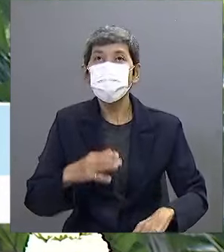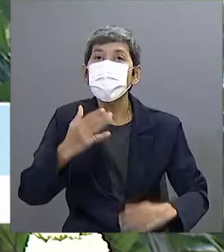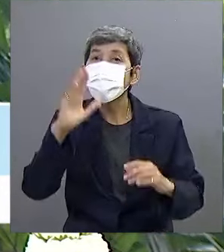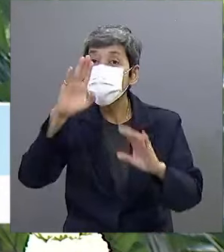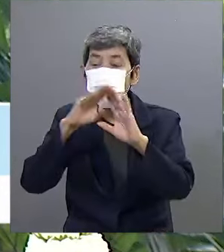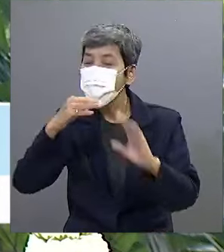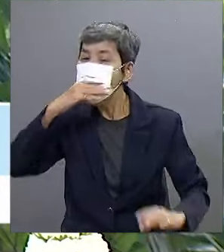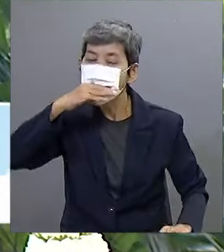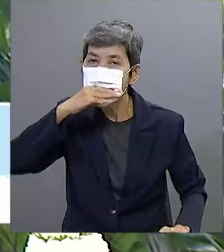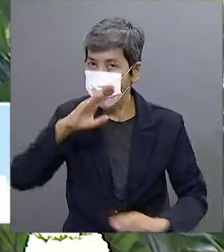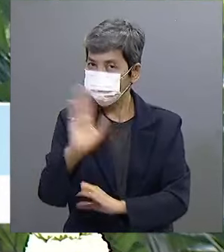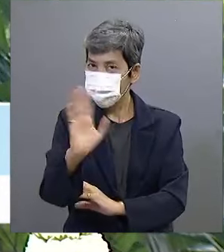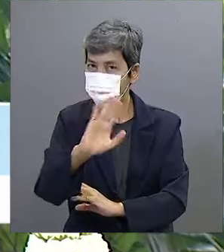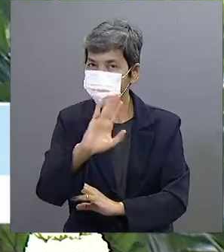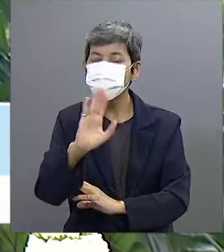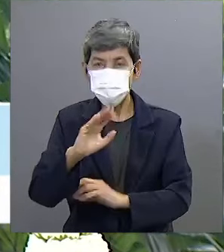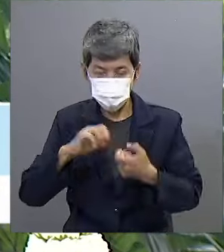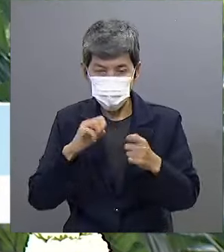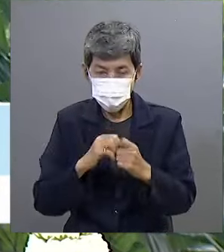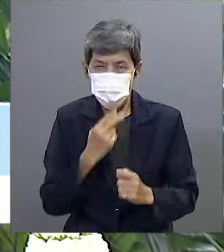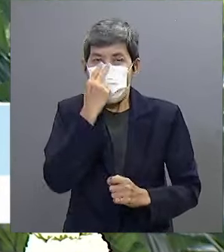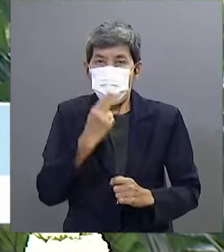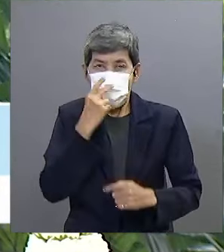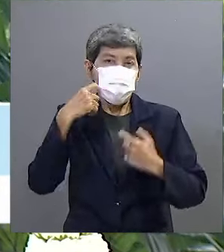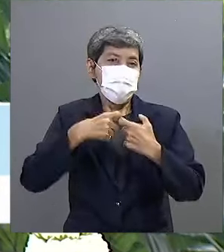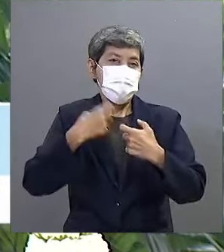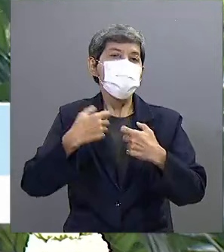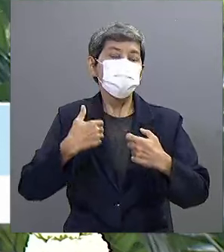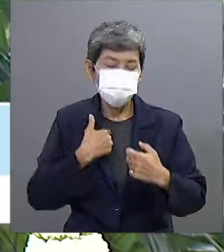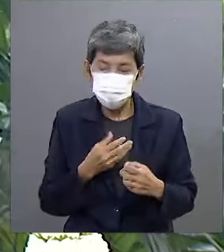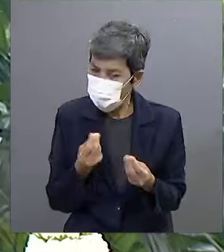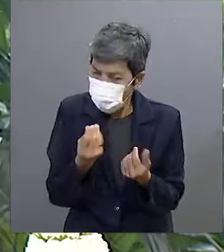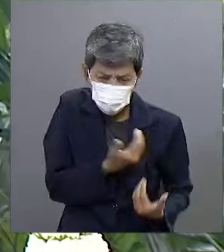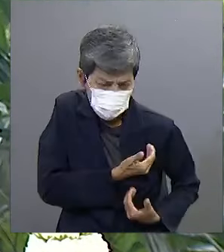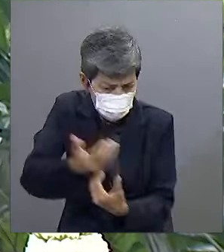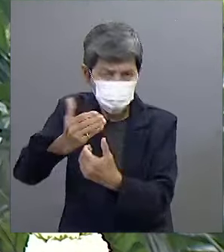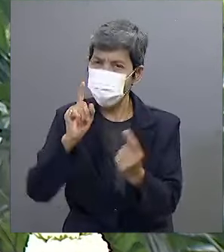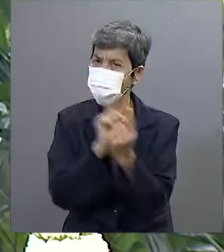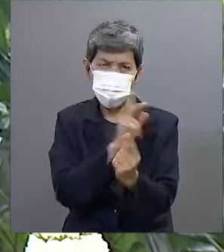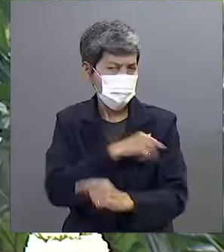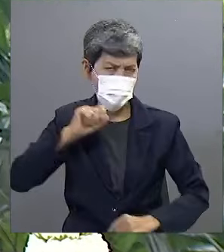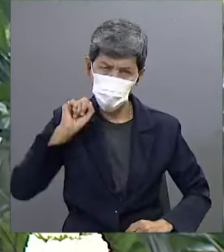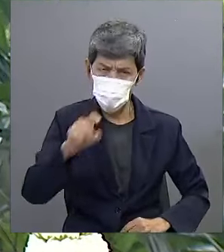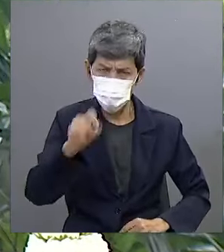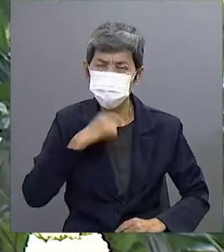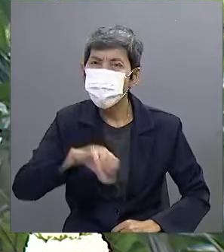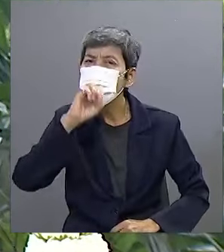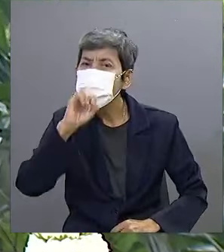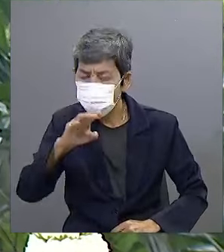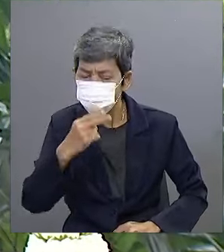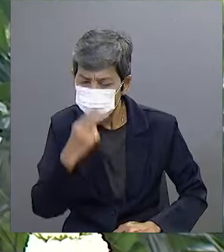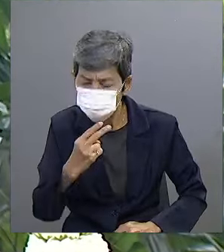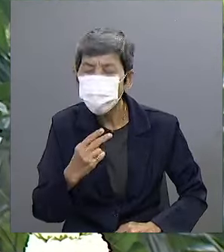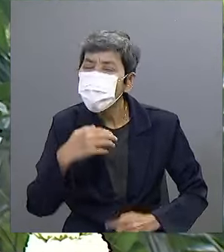ปากนะคะเพราะว่าอาจจะยิ่งอุดกั้นทางเดินหายใจได้ค่ะให้รีบพาไปโรงพยาบาลแล้วก็อาจจะบอกอาการที่เกิดขึ้นเบื้องต้นก่อนที่